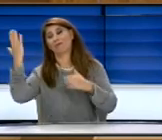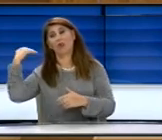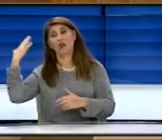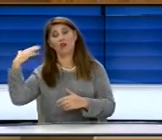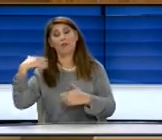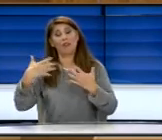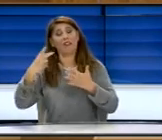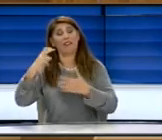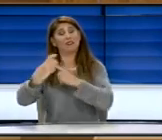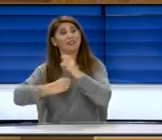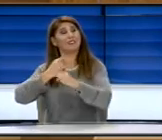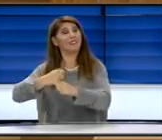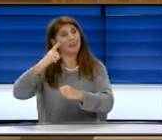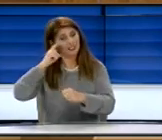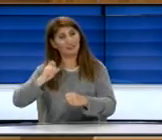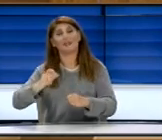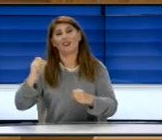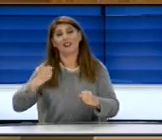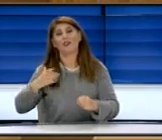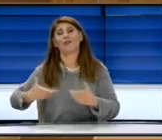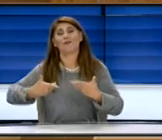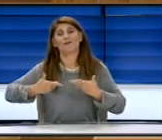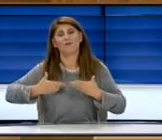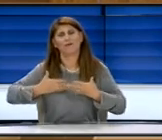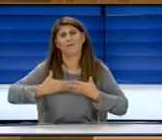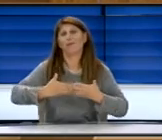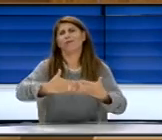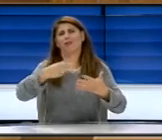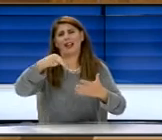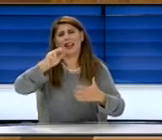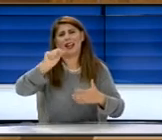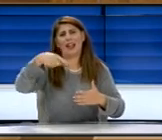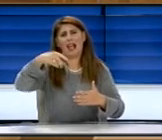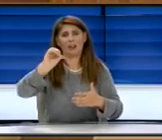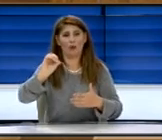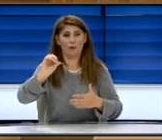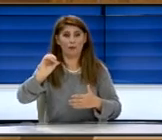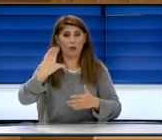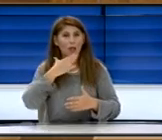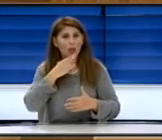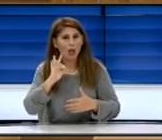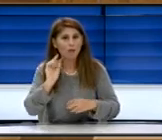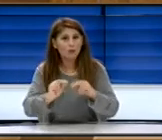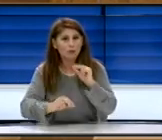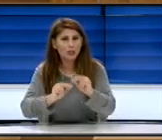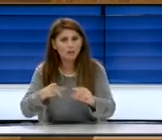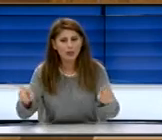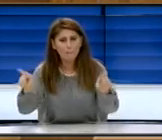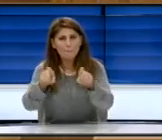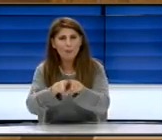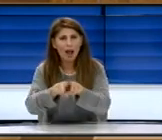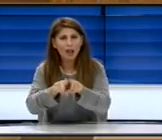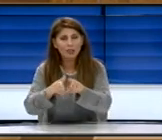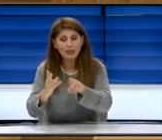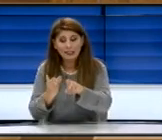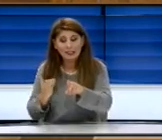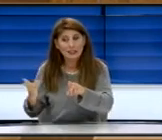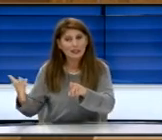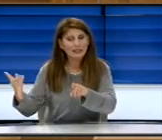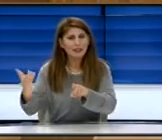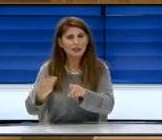δεκαετίες. Φυσικά και δεν διαφωνείτε. Γι' αυτό και έχετε ψηφίσει από κοινού ένα πολύ μεγάλο μέρος των